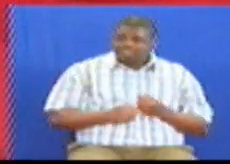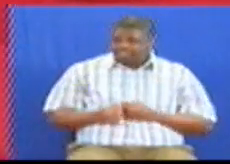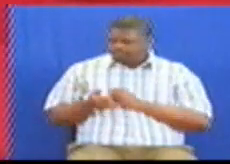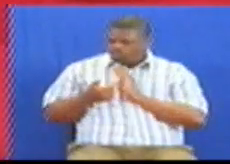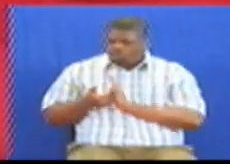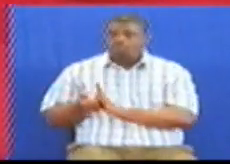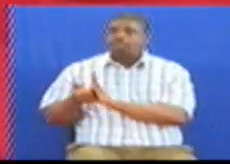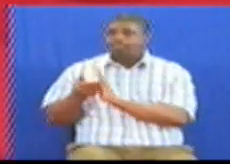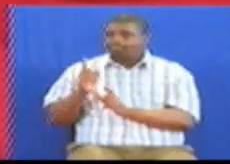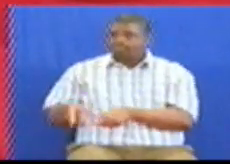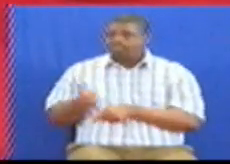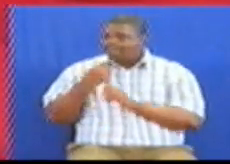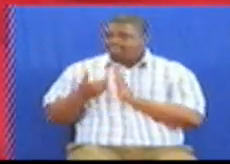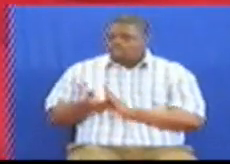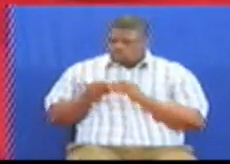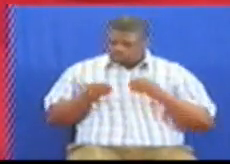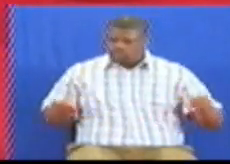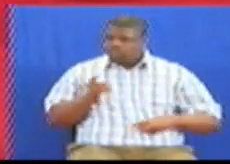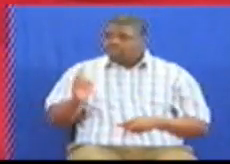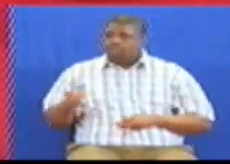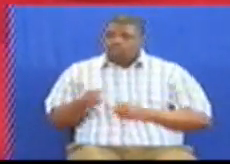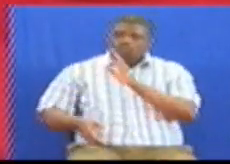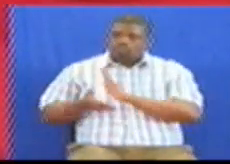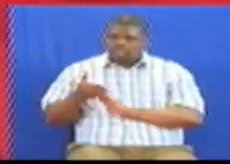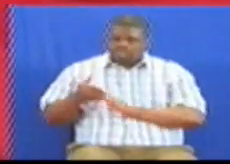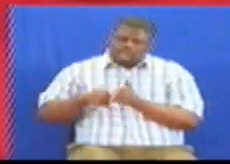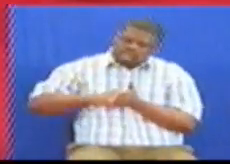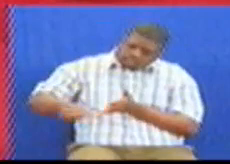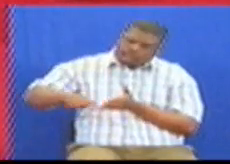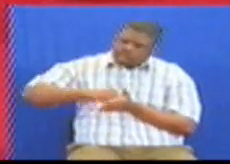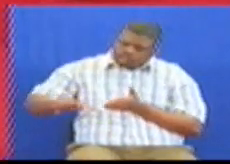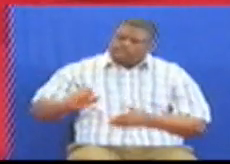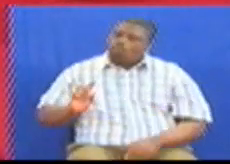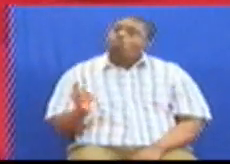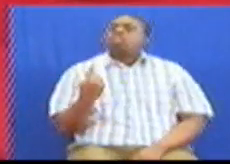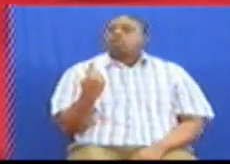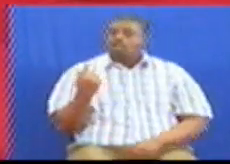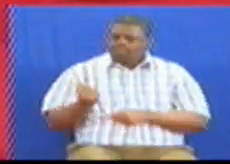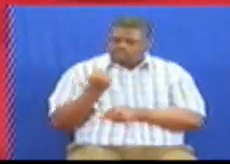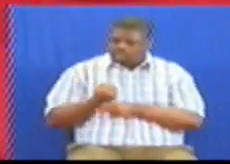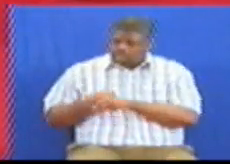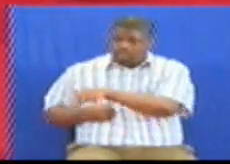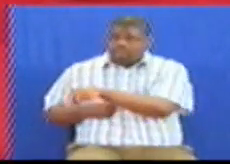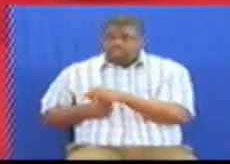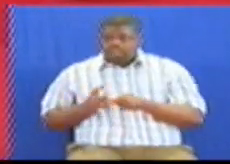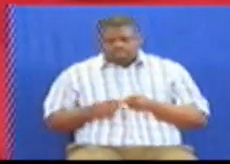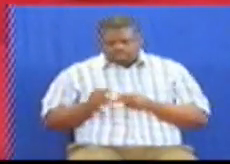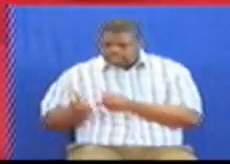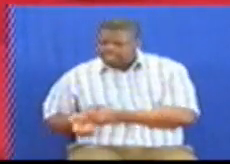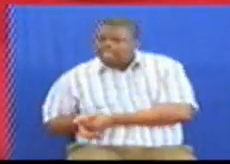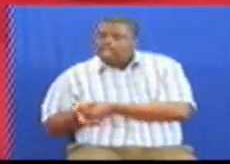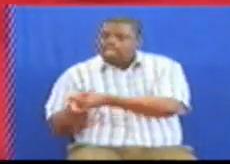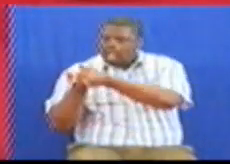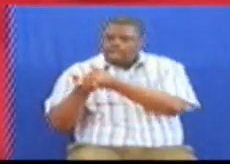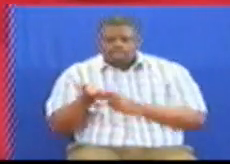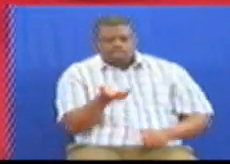watoke. Kama tunaona kuna ucheleweshaji, basi tuanze na kipengele cha kulipa fidia, mheshimiwa naibu spika. Tukifanya hivyo tutakuwa tumeisaidia jamii